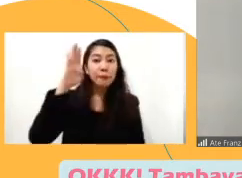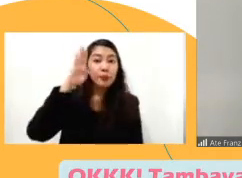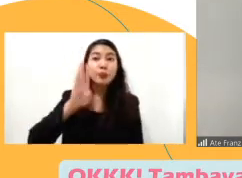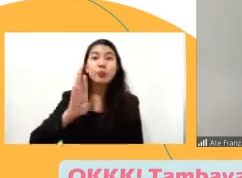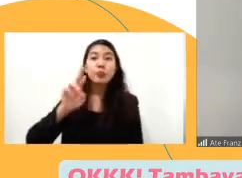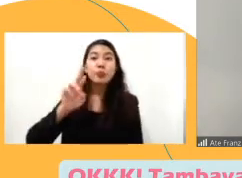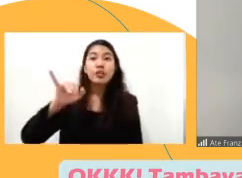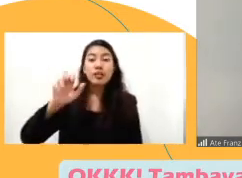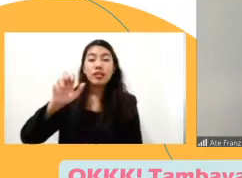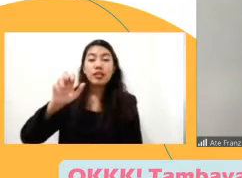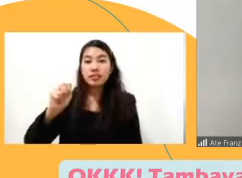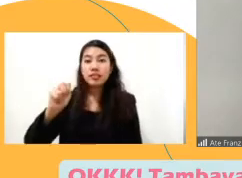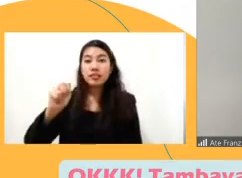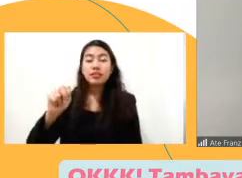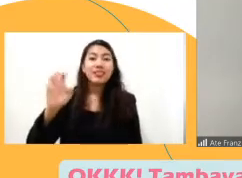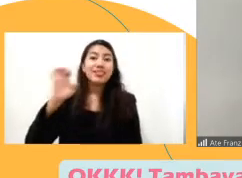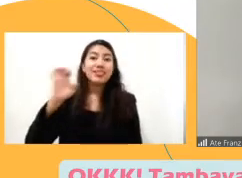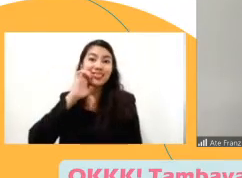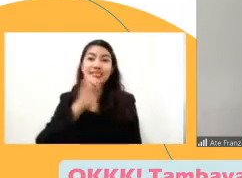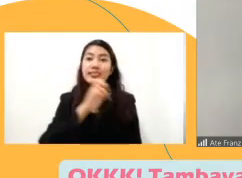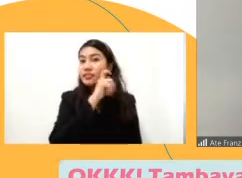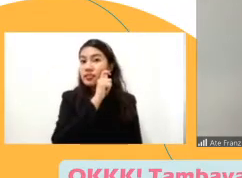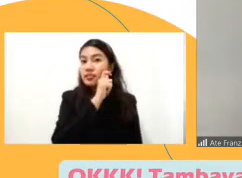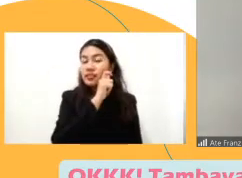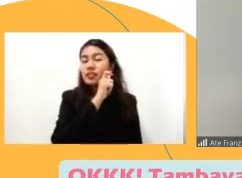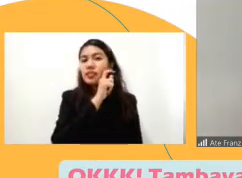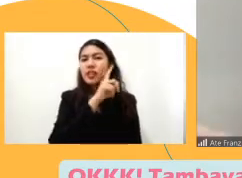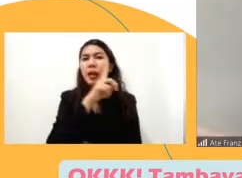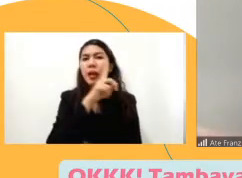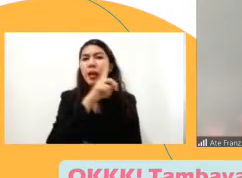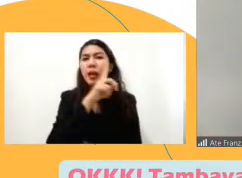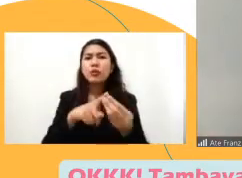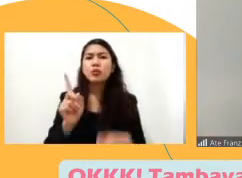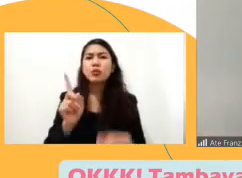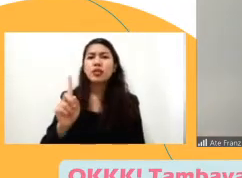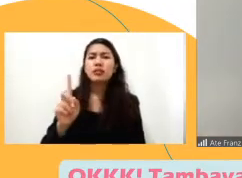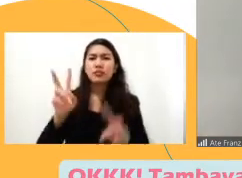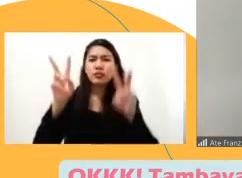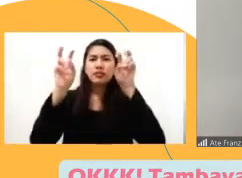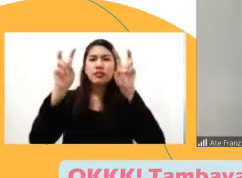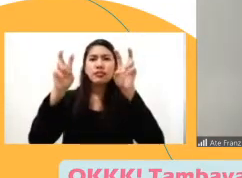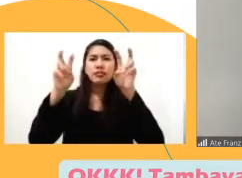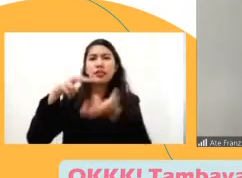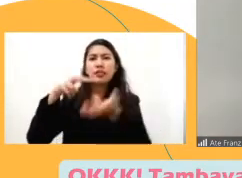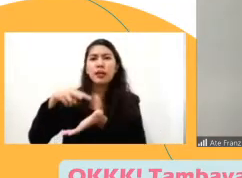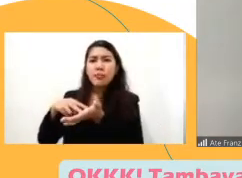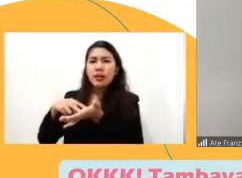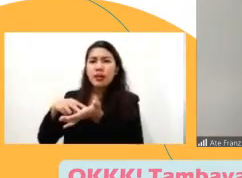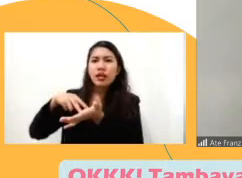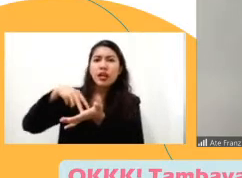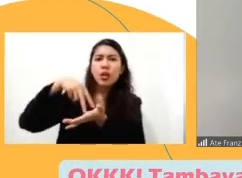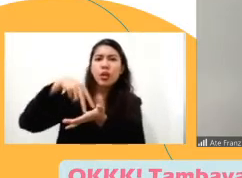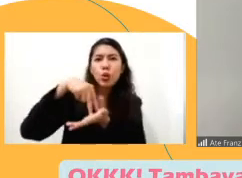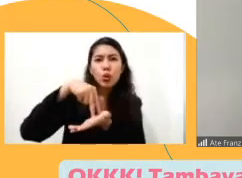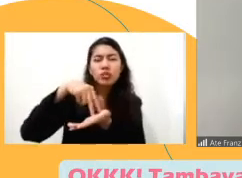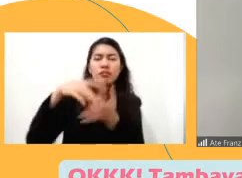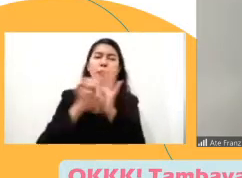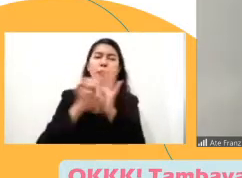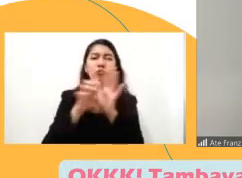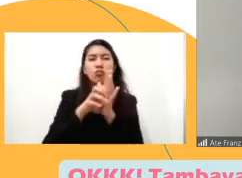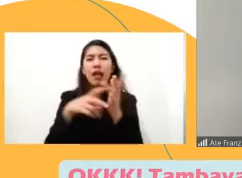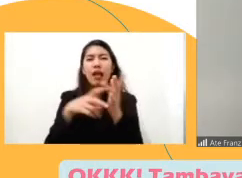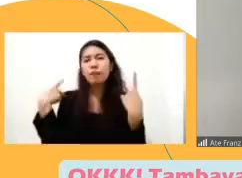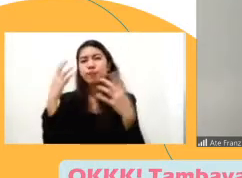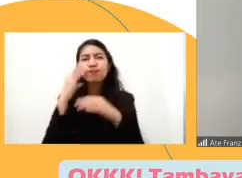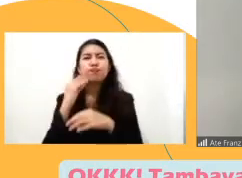Ate Teresa, nila Ate Erica, no, tungkol sa pagbangon, no, mga katambayers, kailan ba kayo ba,